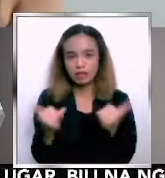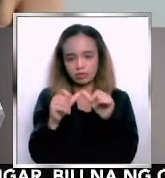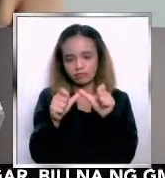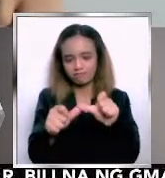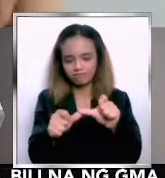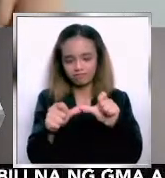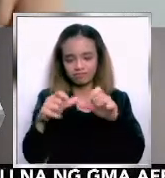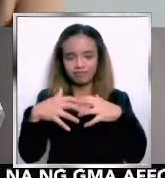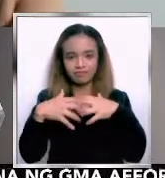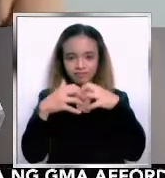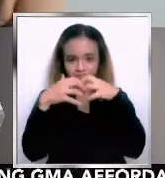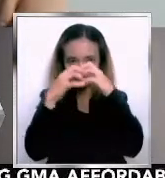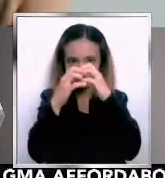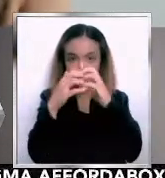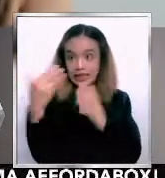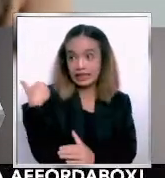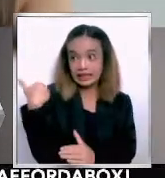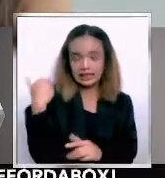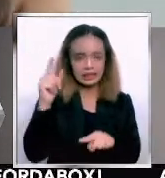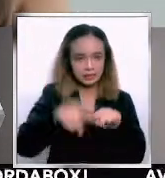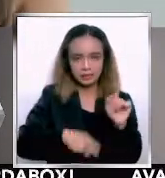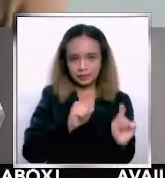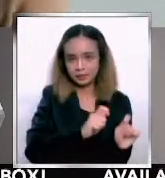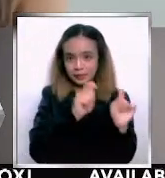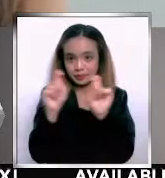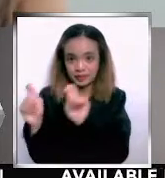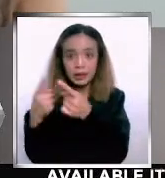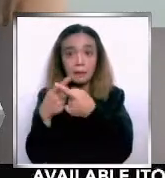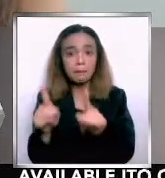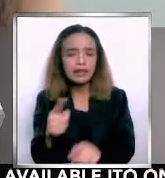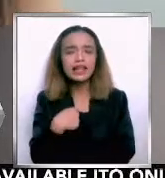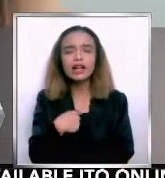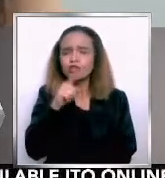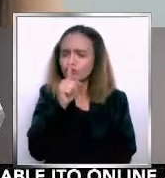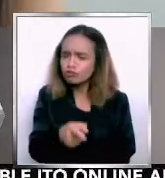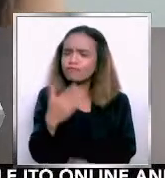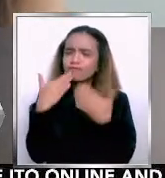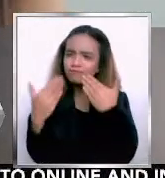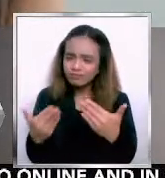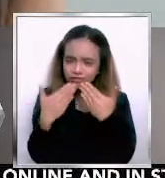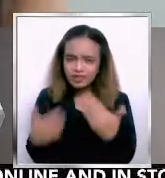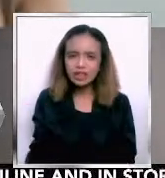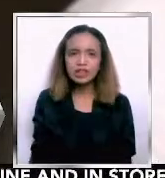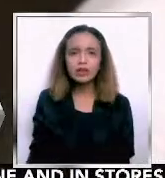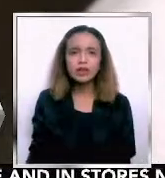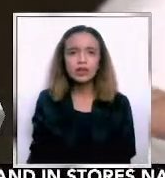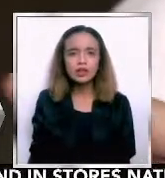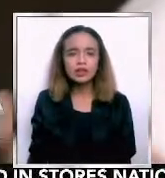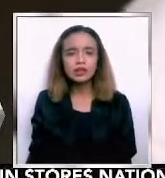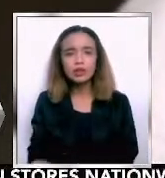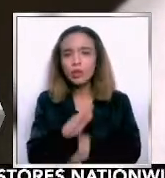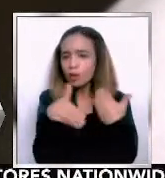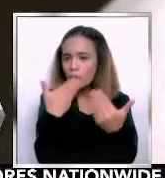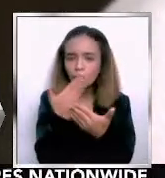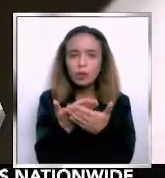kami makakalipat. Pero ayun po, very thankful po talaga ako sa lahat ng sumusuporta sa akin. Bilang breadwinner, hindi